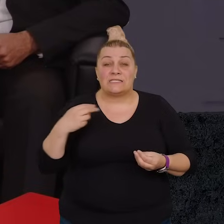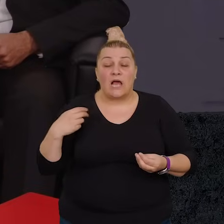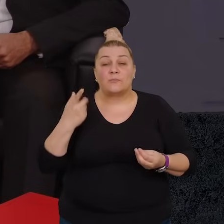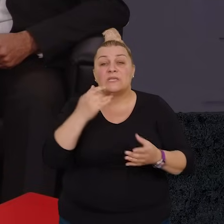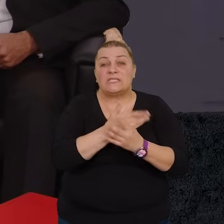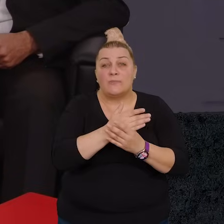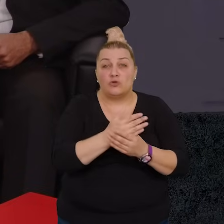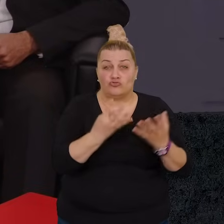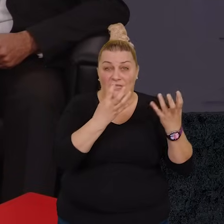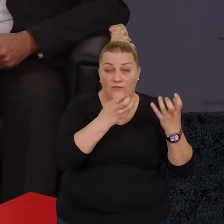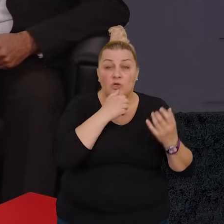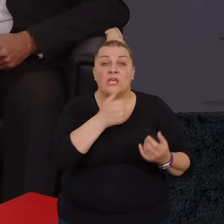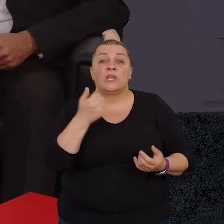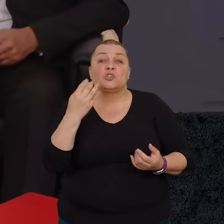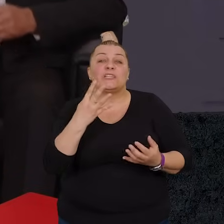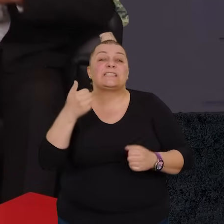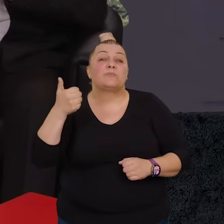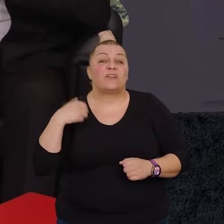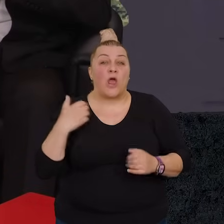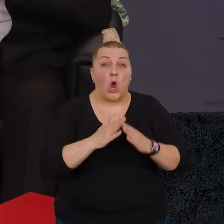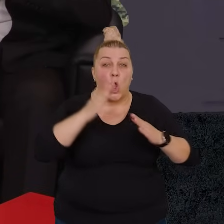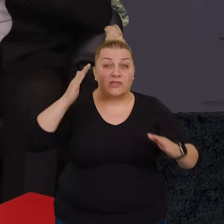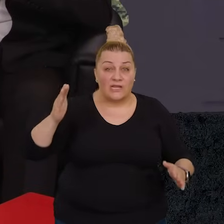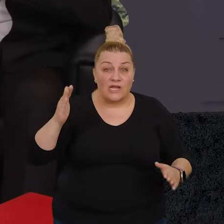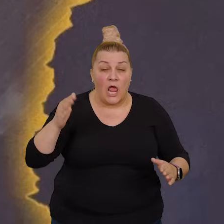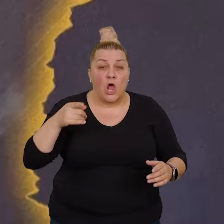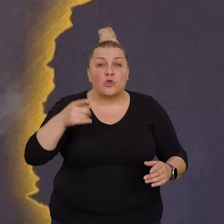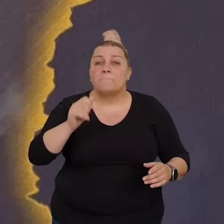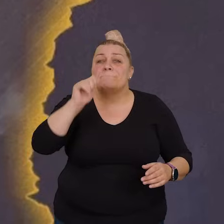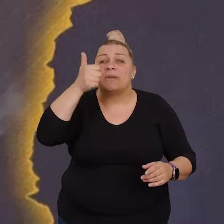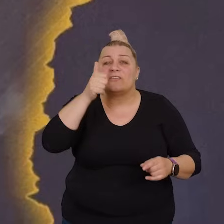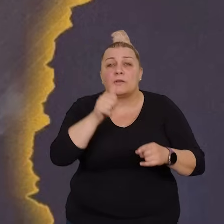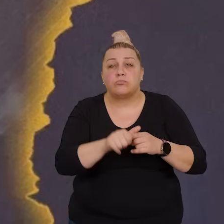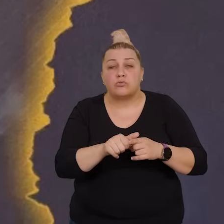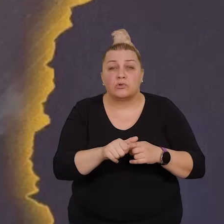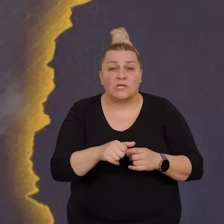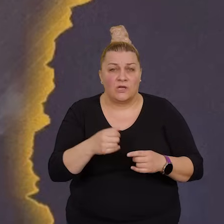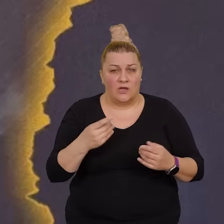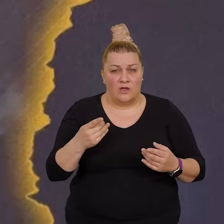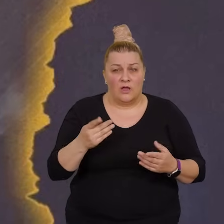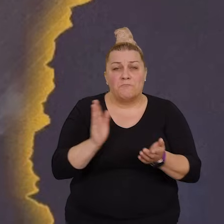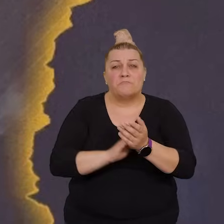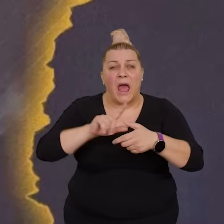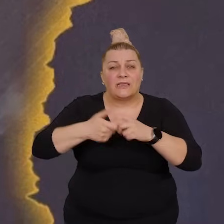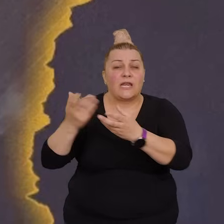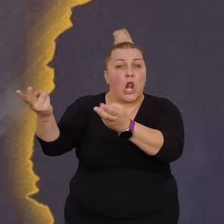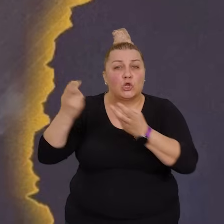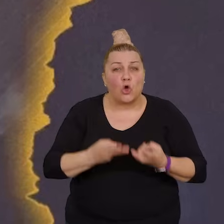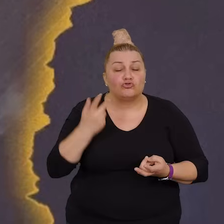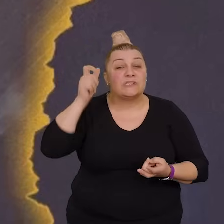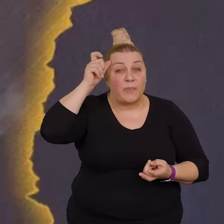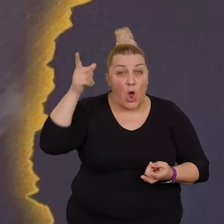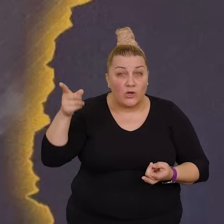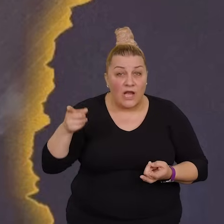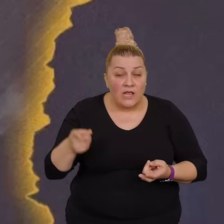41. godine. To je po prvi put da su došli materijali iz Beograda koji su oteti 45. godine, krajem